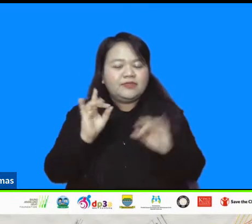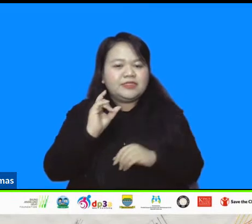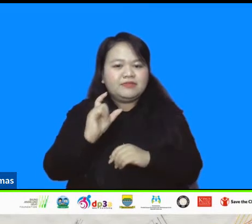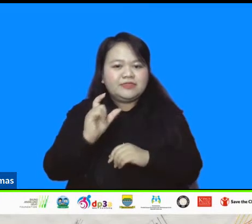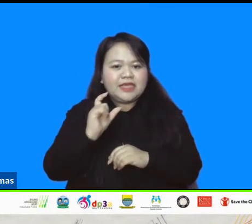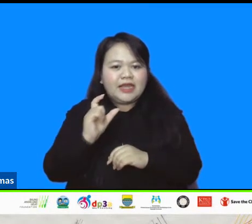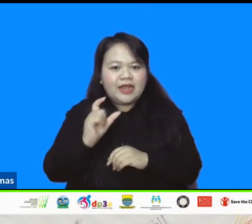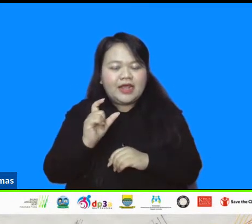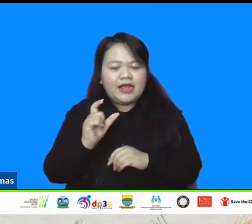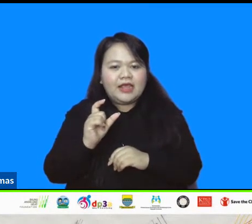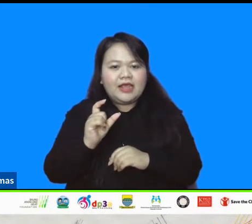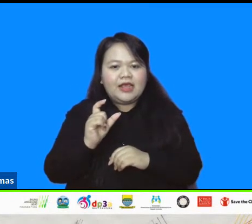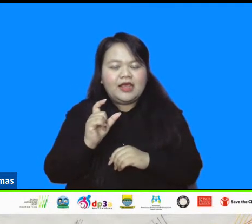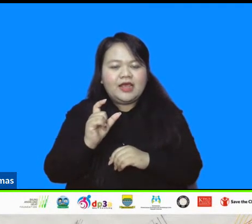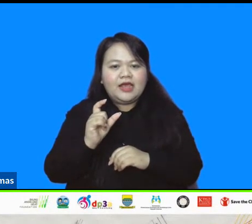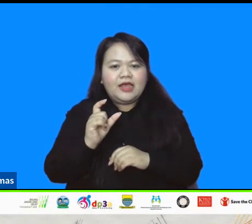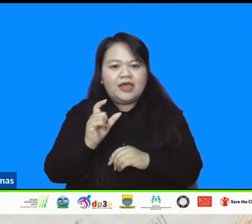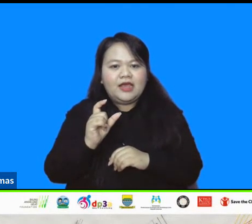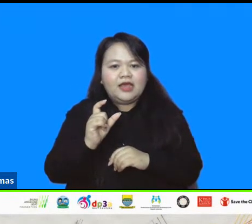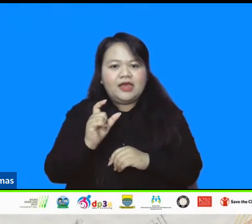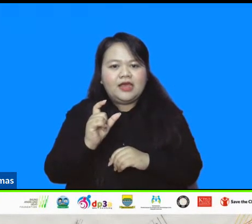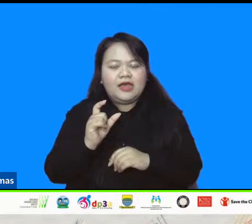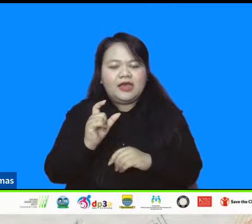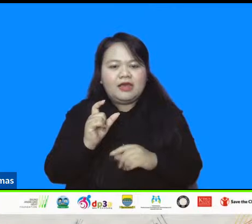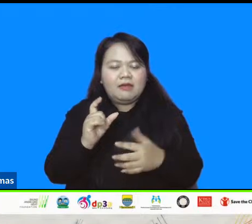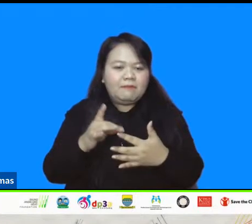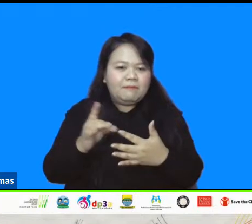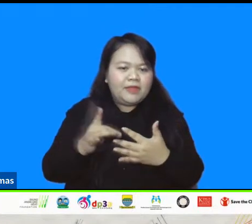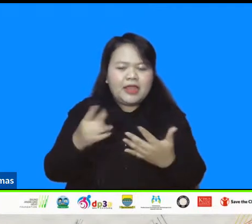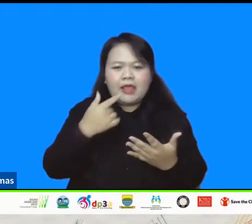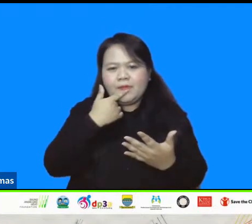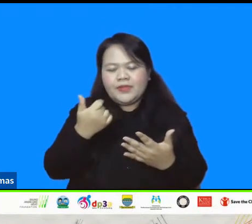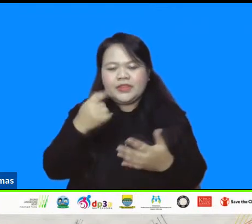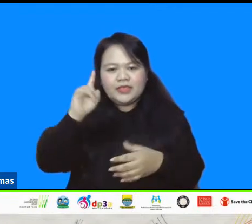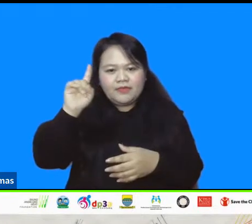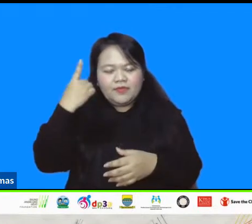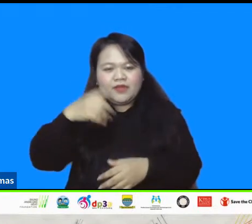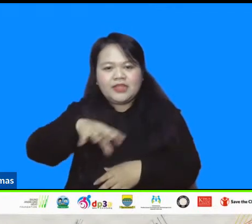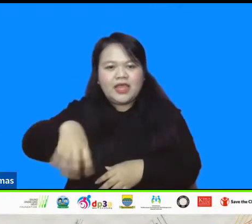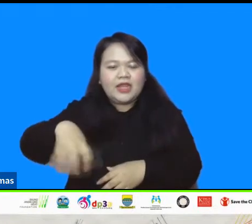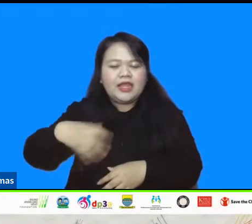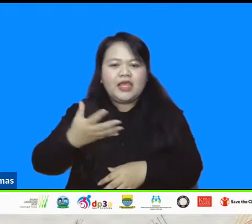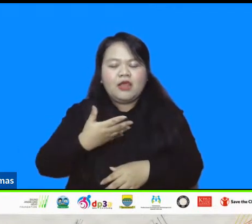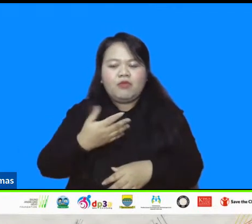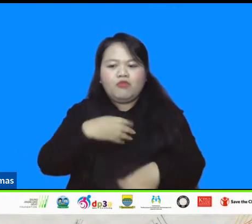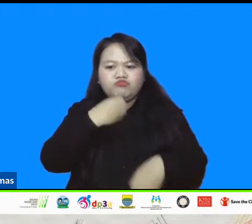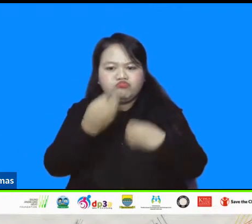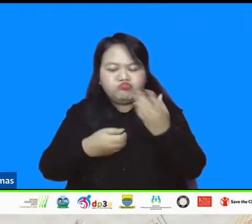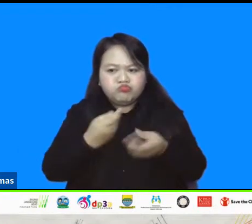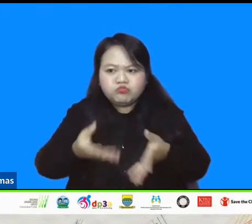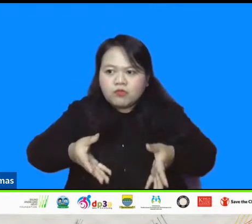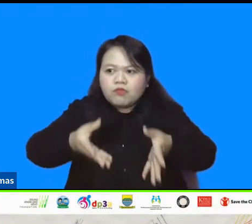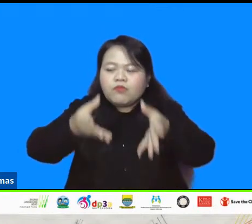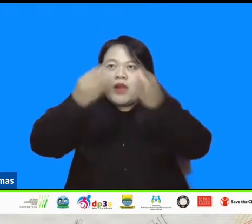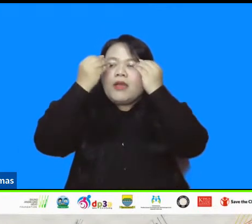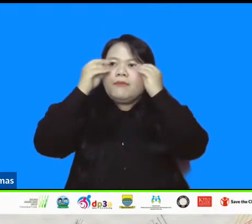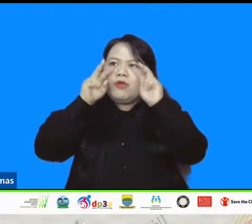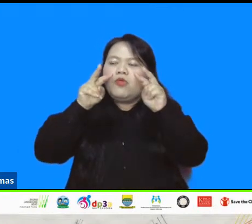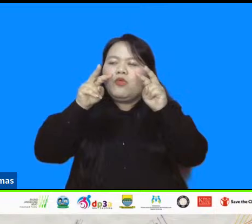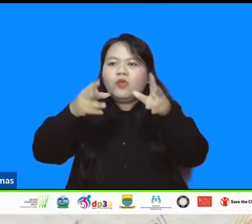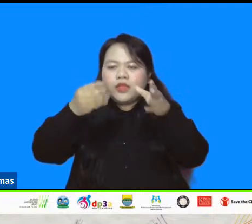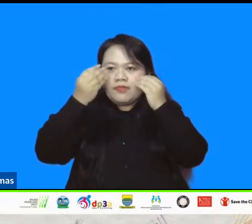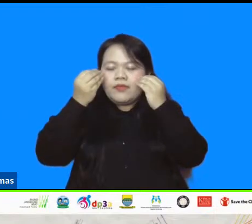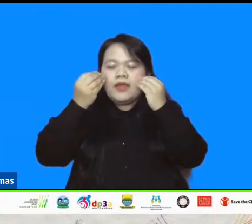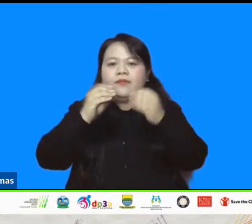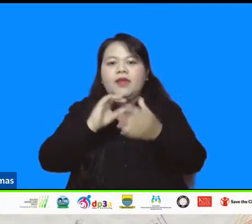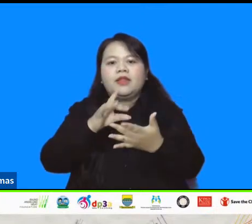dan ini menjadi salah satu referensi penting bagi pemerintah daerah ketika ingin mendengarkan suara anak gitu. Jadi nanti ada beberapa